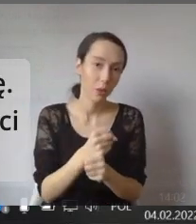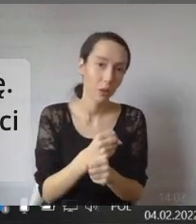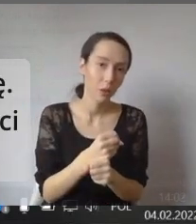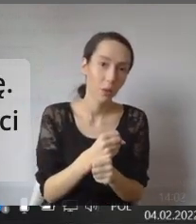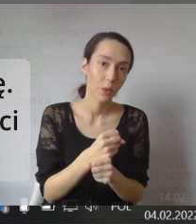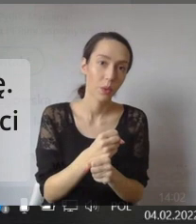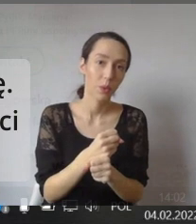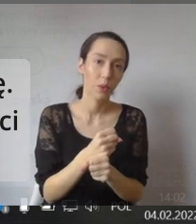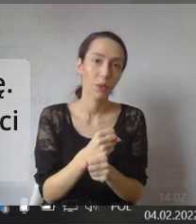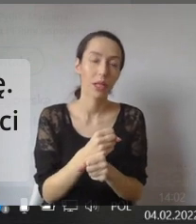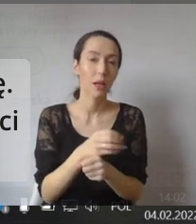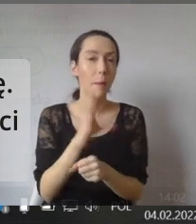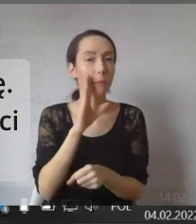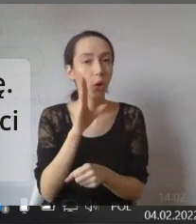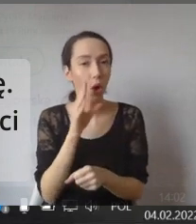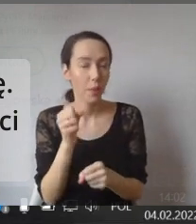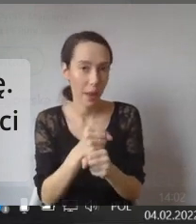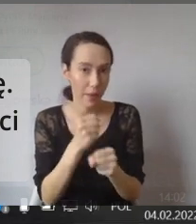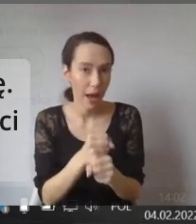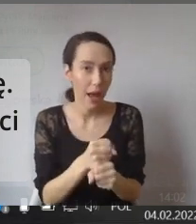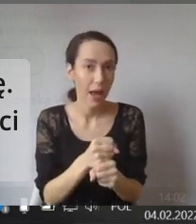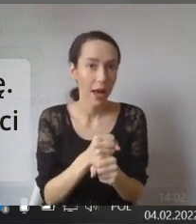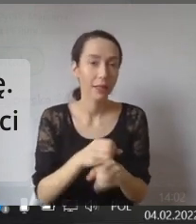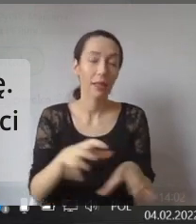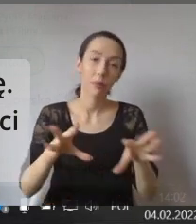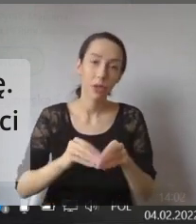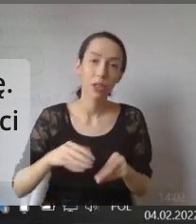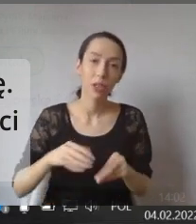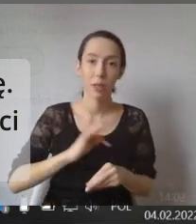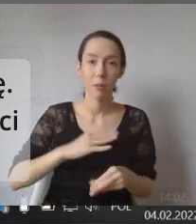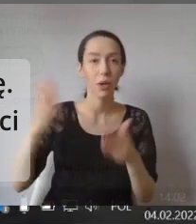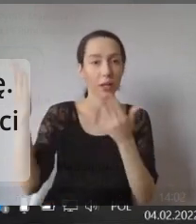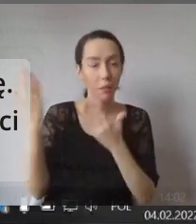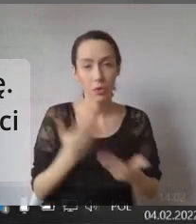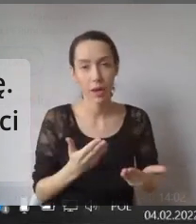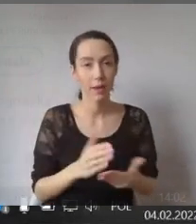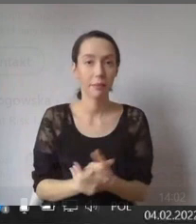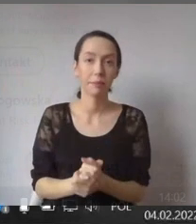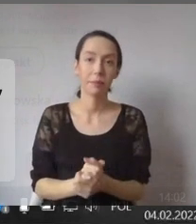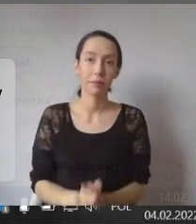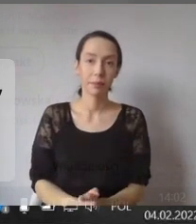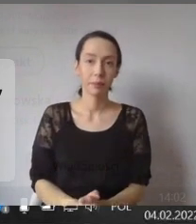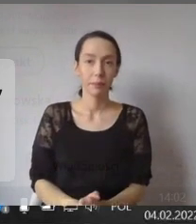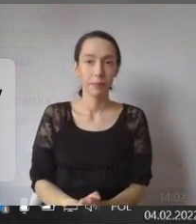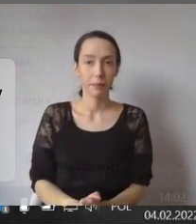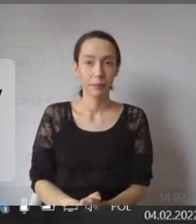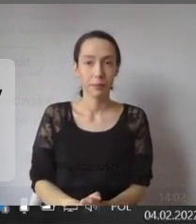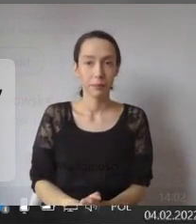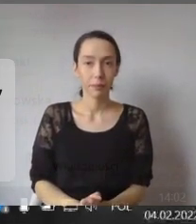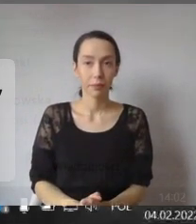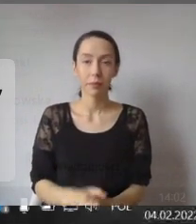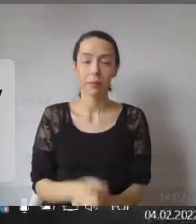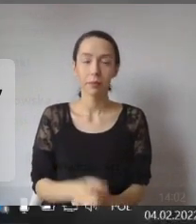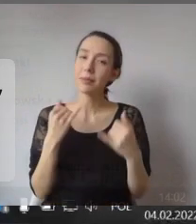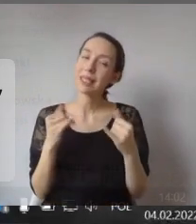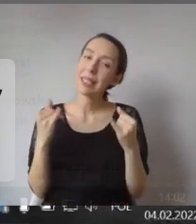się bardzo interesuje. Będzie mi miło, jeżeli przyjmiesz moje zaproszenie do sieci kontaktów. Słuchajcie, zupełnie inaczej patrzy się